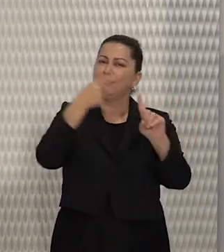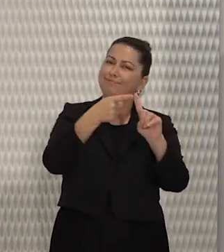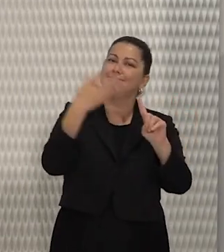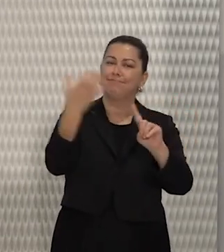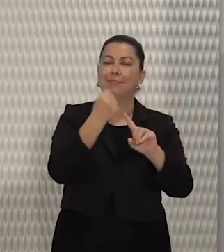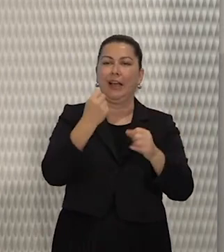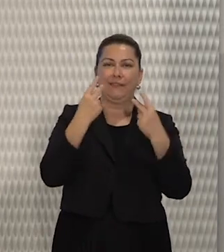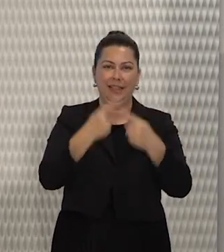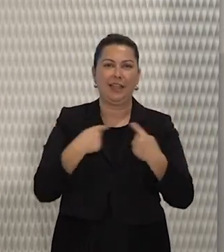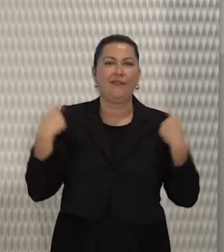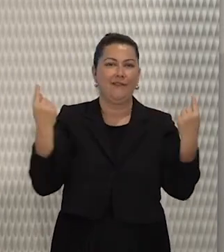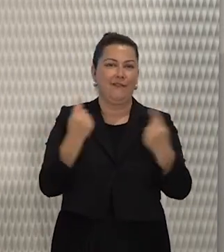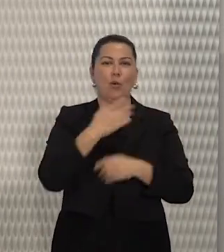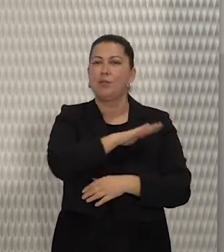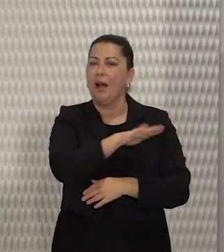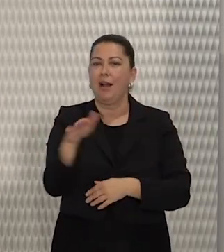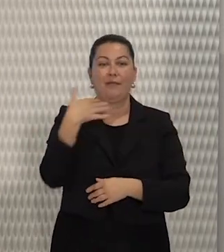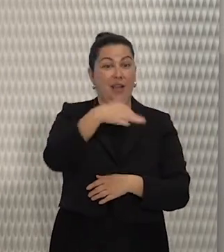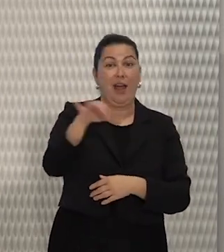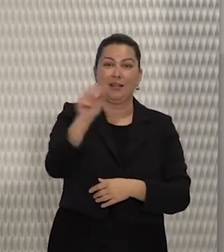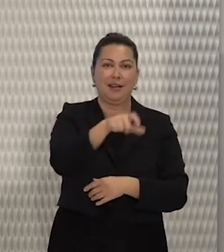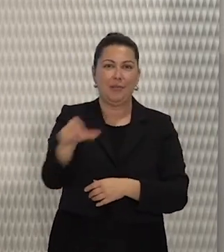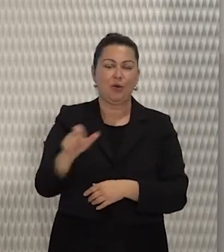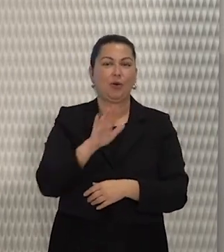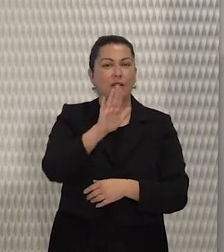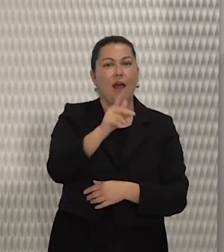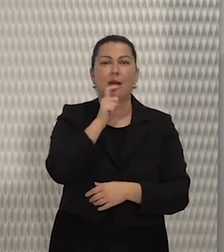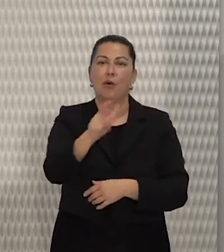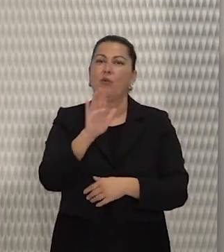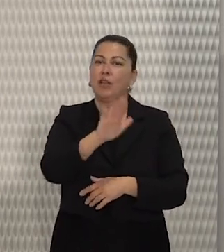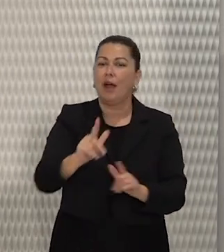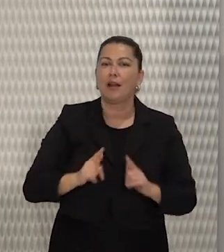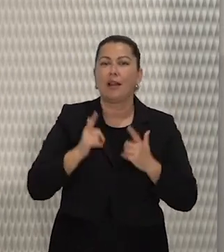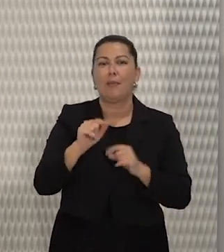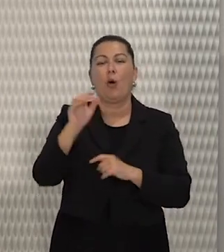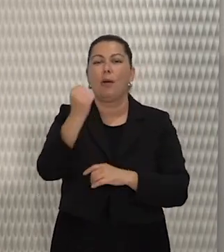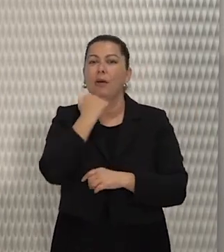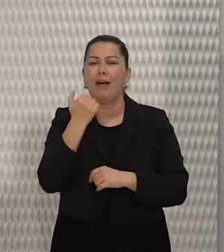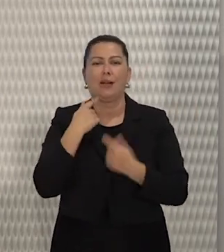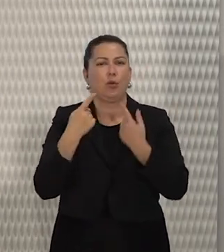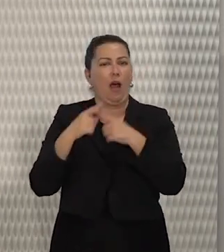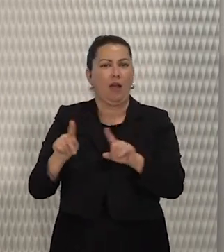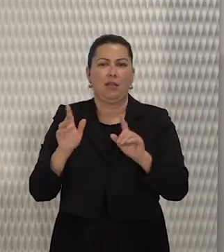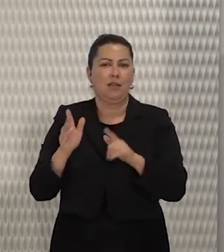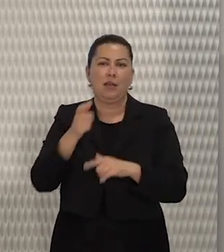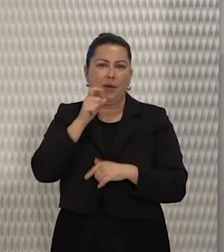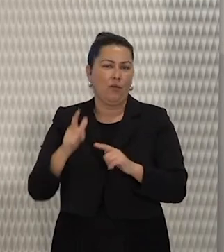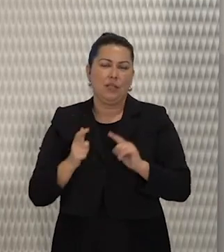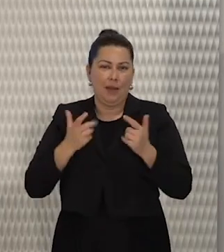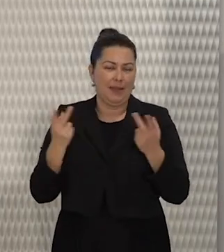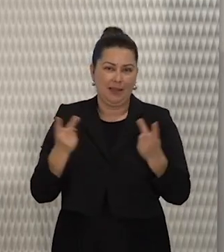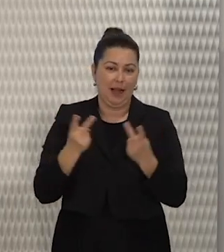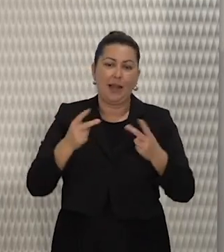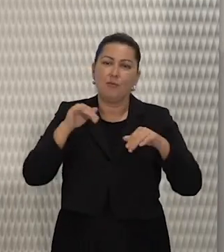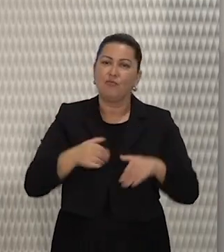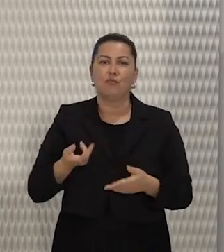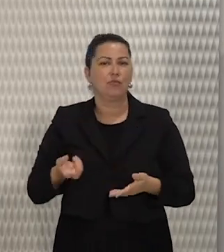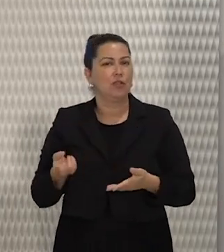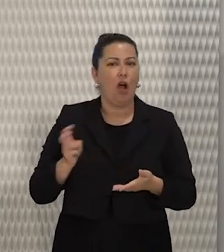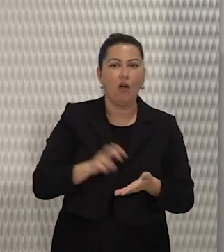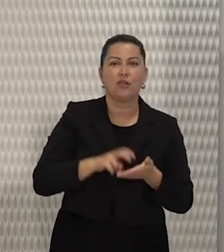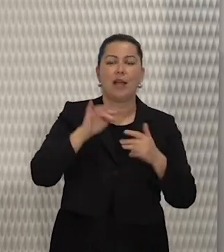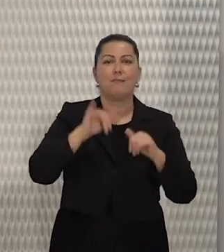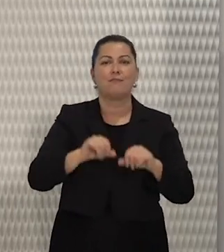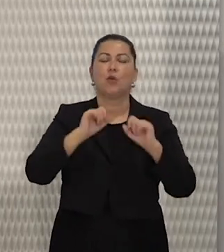für jeden Einzelnen in seinem Beruf, in seinem Leben, ob das privat ist, ob das dann das Berufsleben ist. Man muss aufstehen,